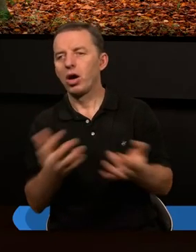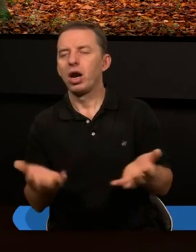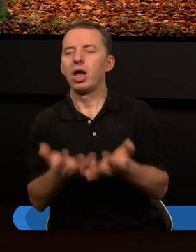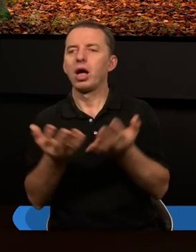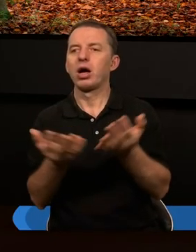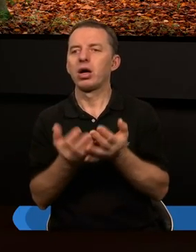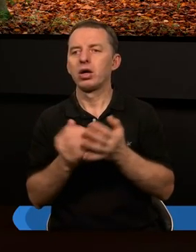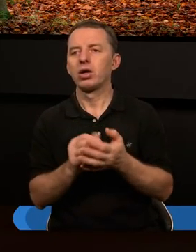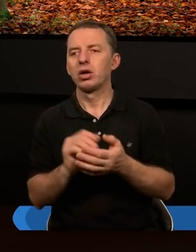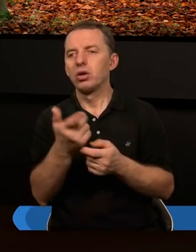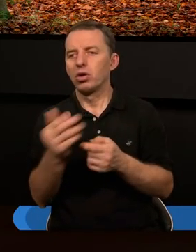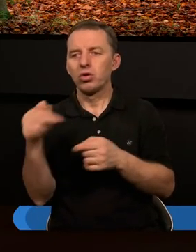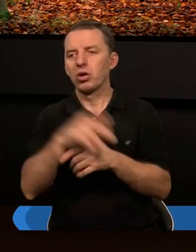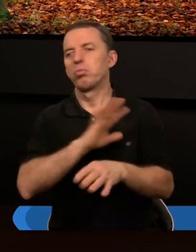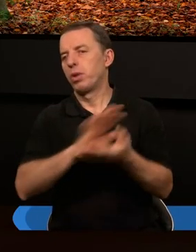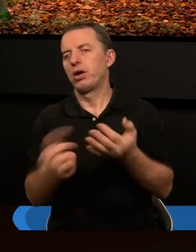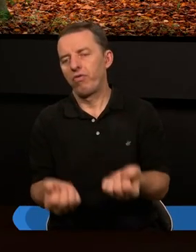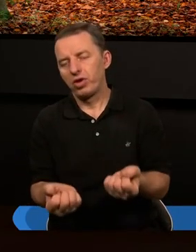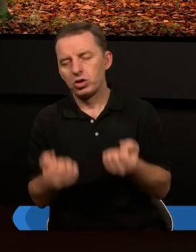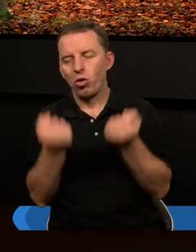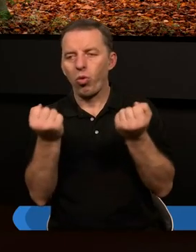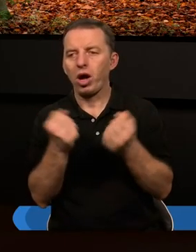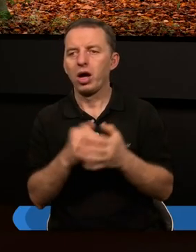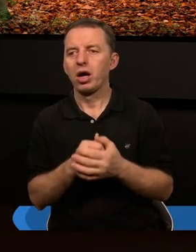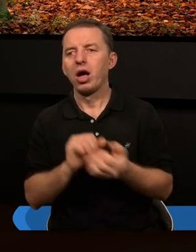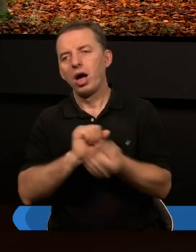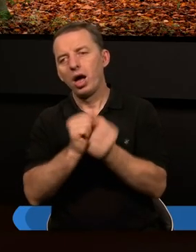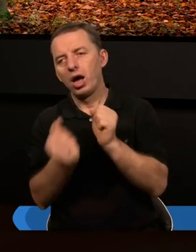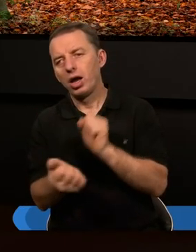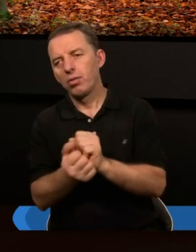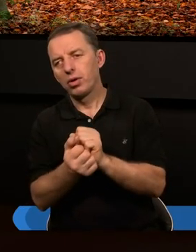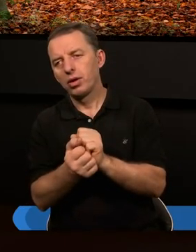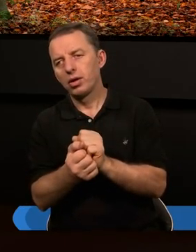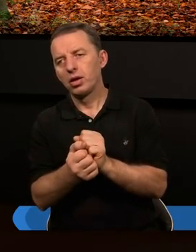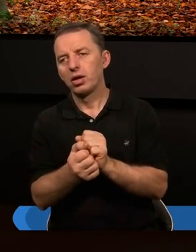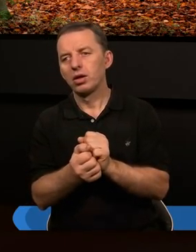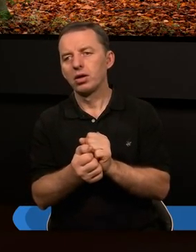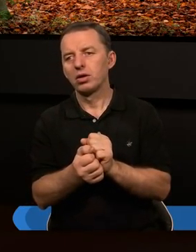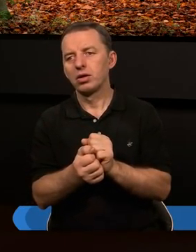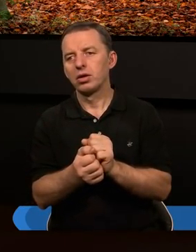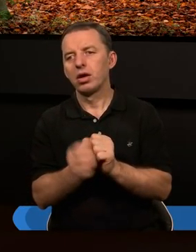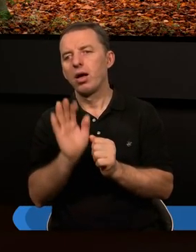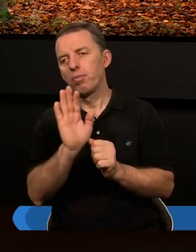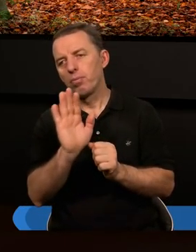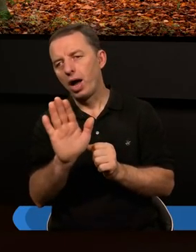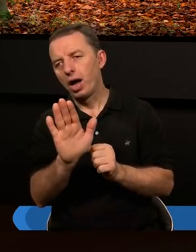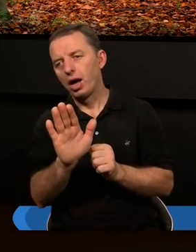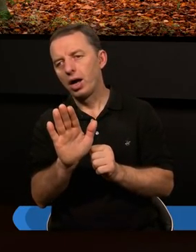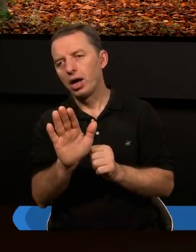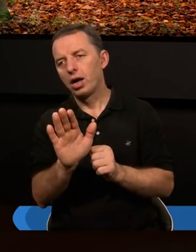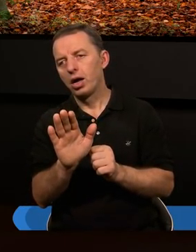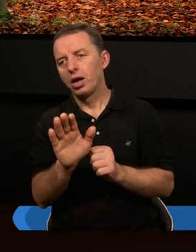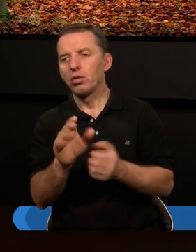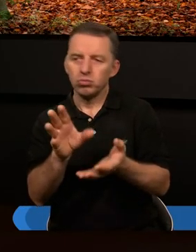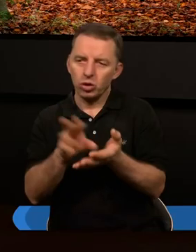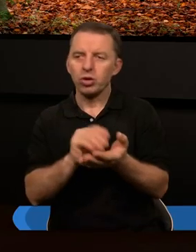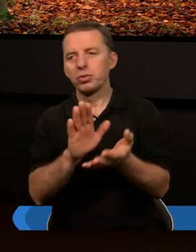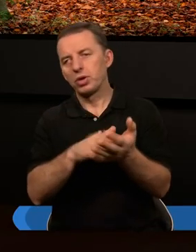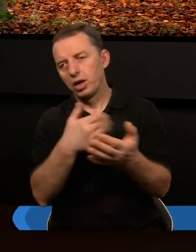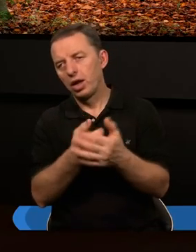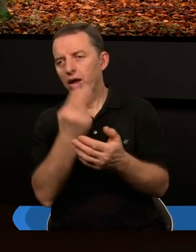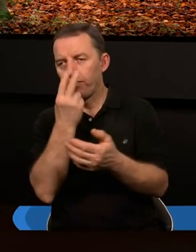lekko, sukces mu przychodzi bez wysiłku, albo, no nie wiem, ma pozornie przynajmniej,